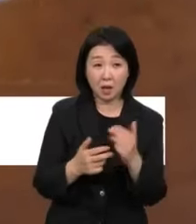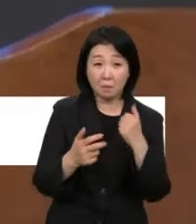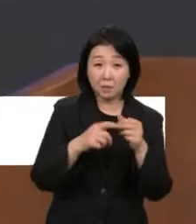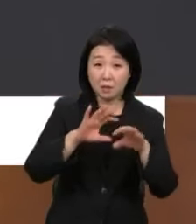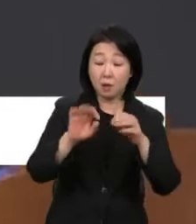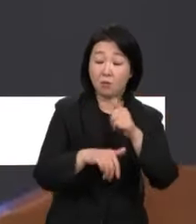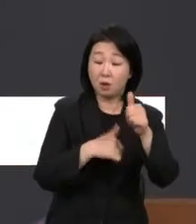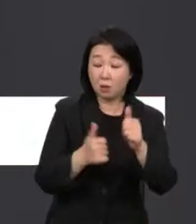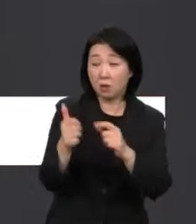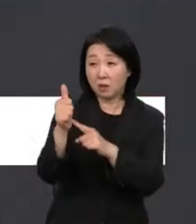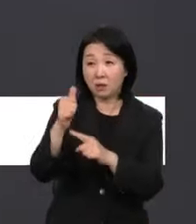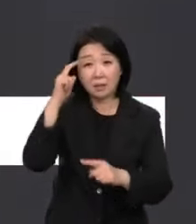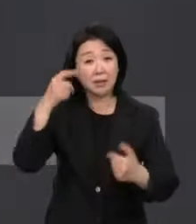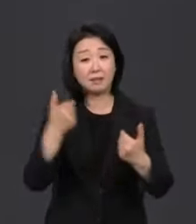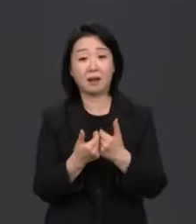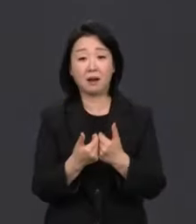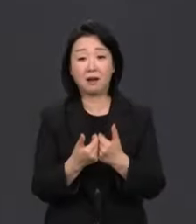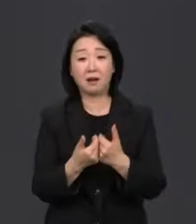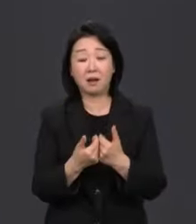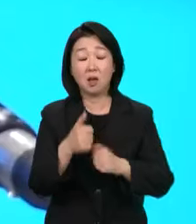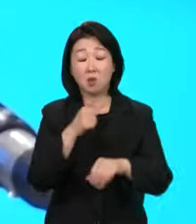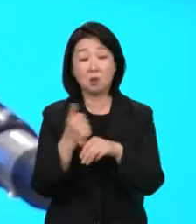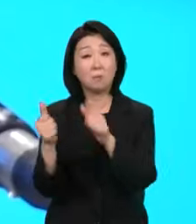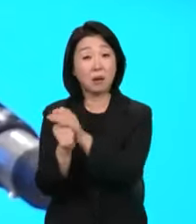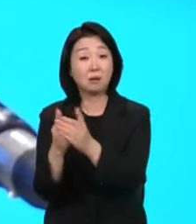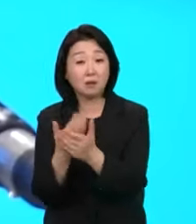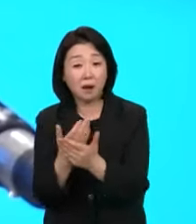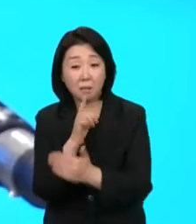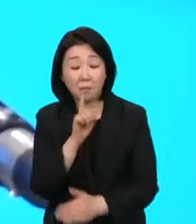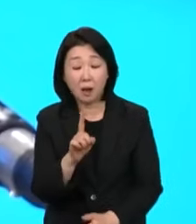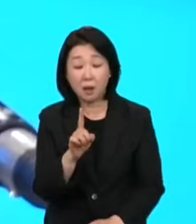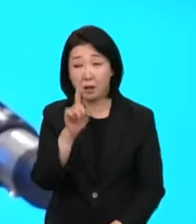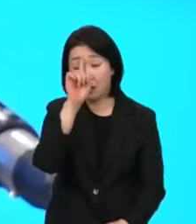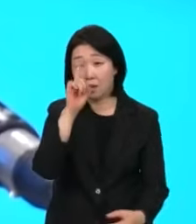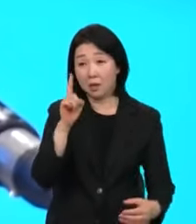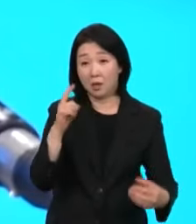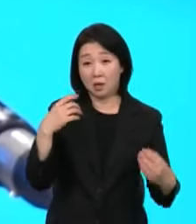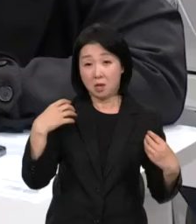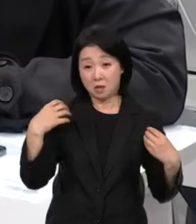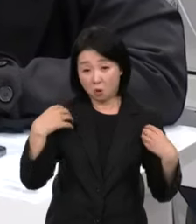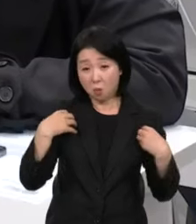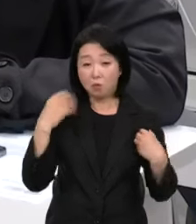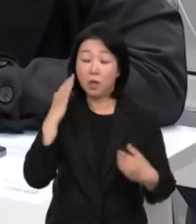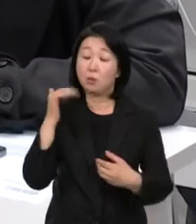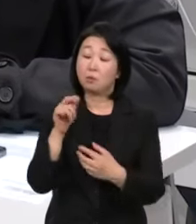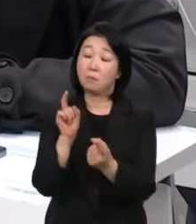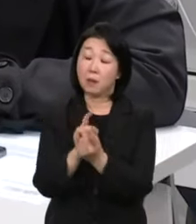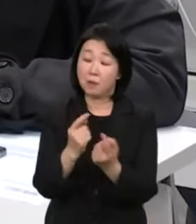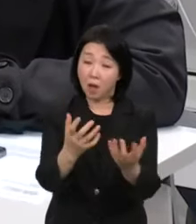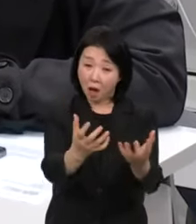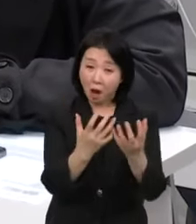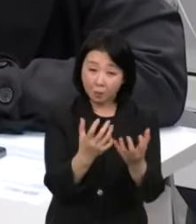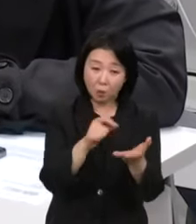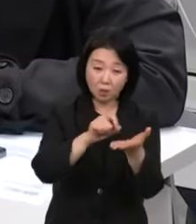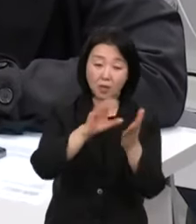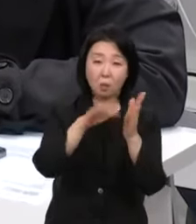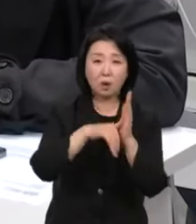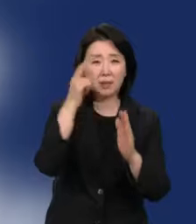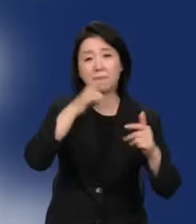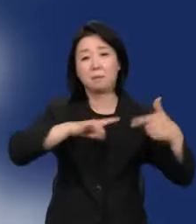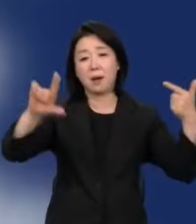배치되는 의견을 표명한다는 겁니다. 양측은 대통령과의 만남이나 합동 기자회견 등을 두고 이견을